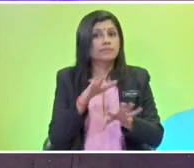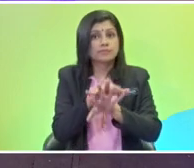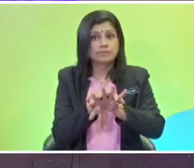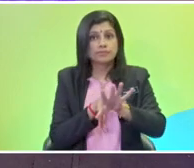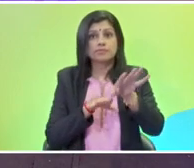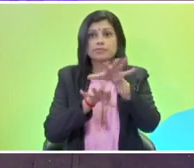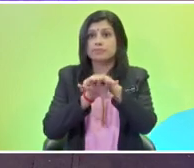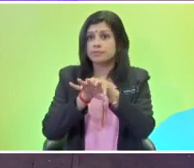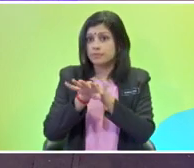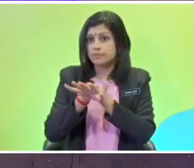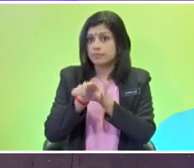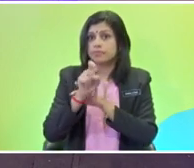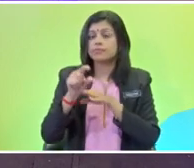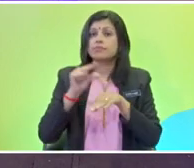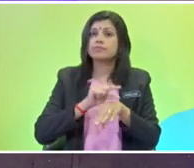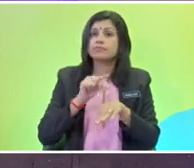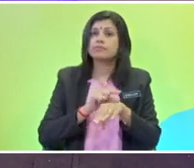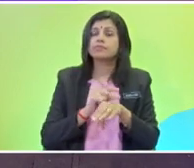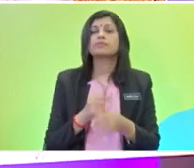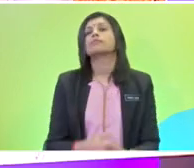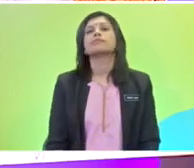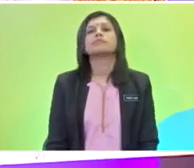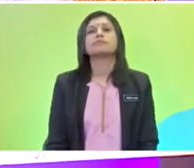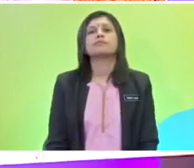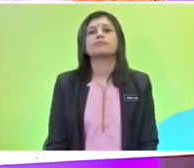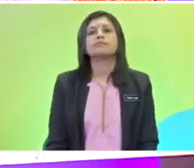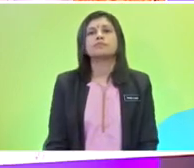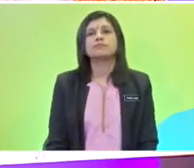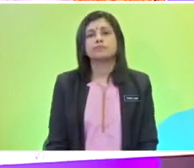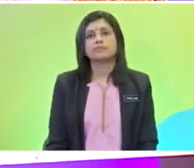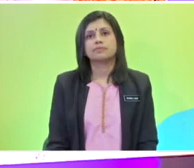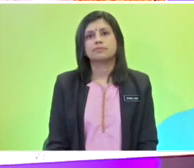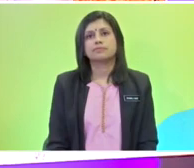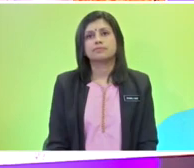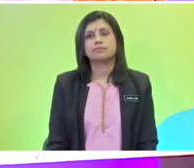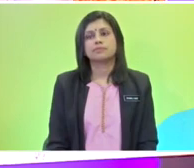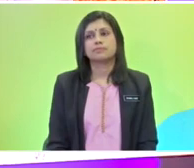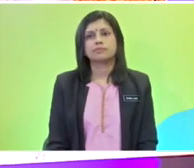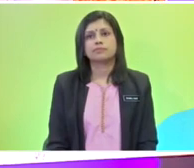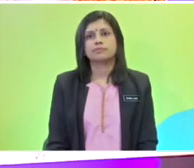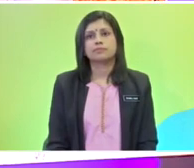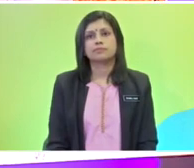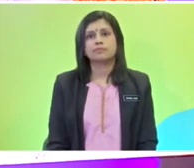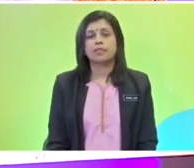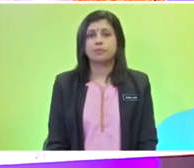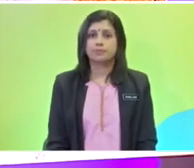Din pun gunakan untuk elakkan kita pegang terus kepada buah tersebut. Betul? Cikgu, betul. Okey.